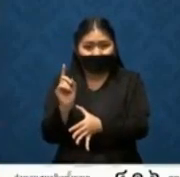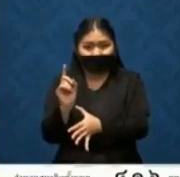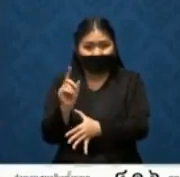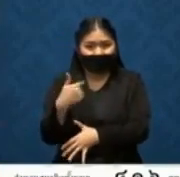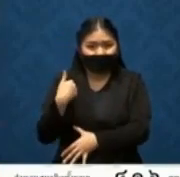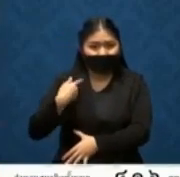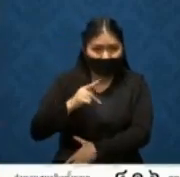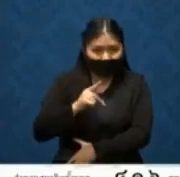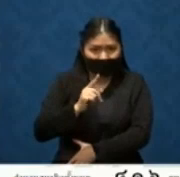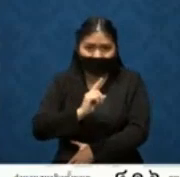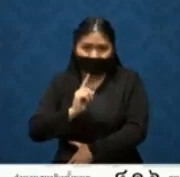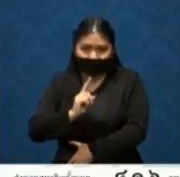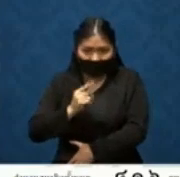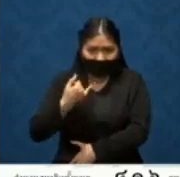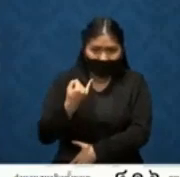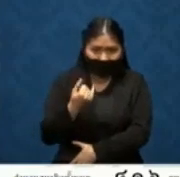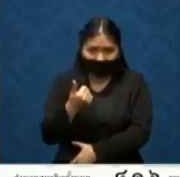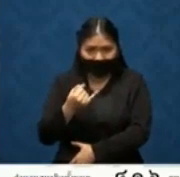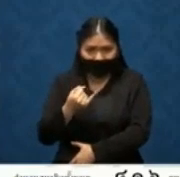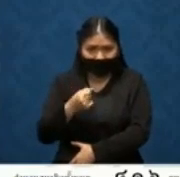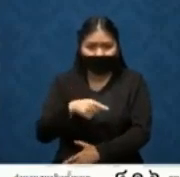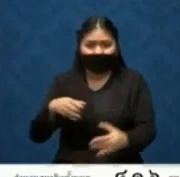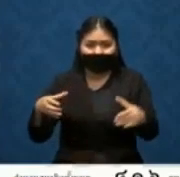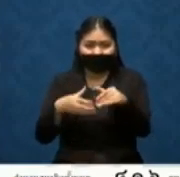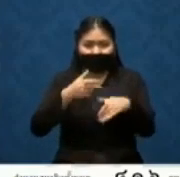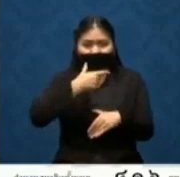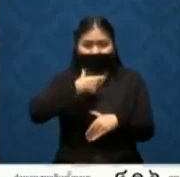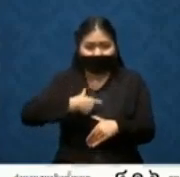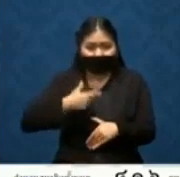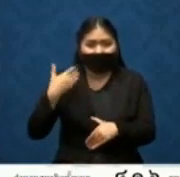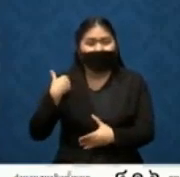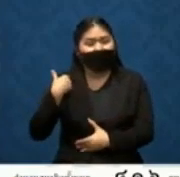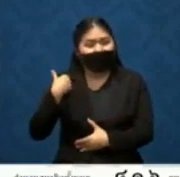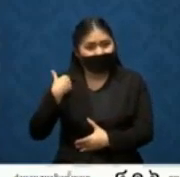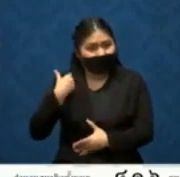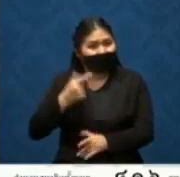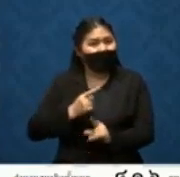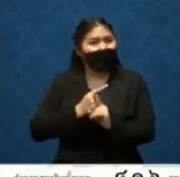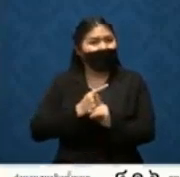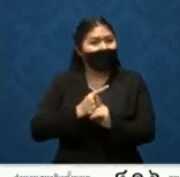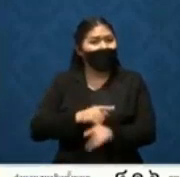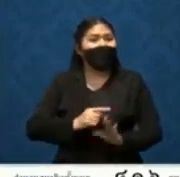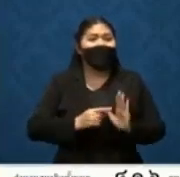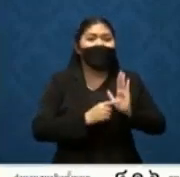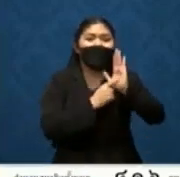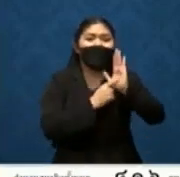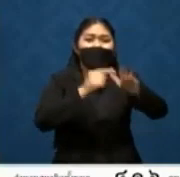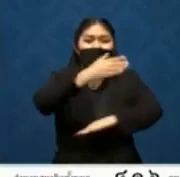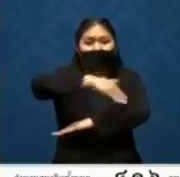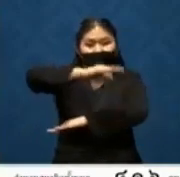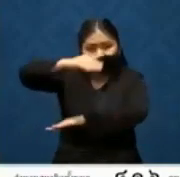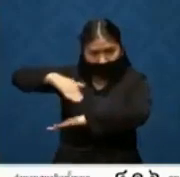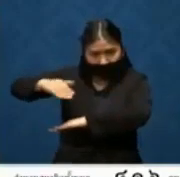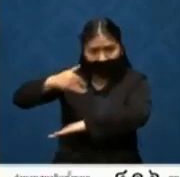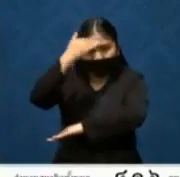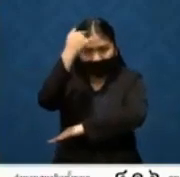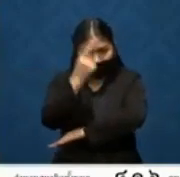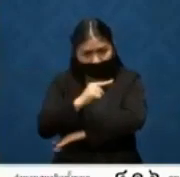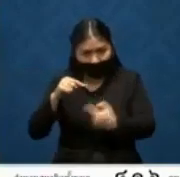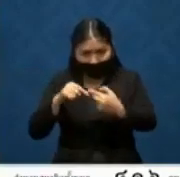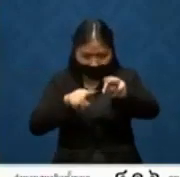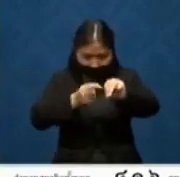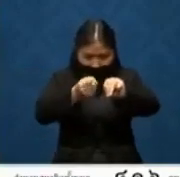เสียกับพี่น้องกลุ่มชาติพันธุ์ซึ่งผมคือผู้แทนจากของเขาโดยตรงในมาตราที่